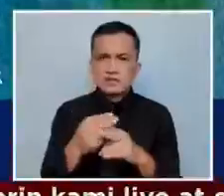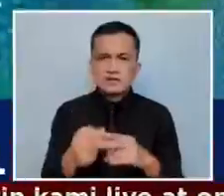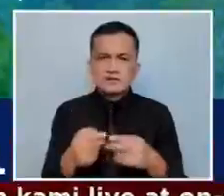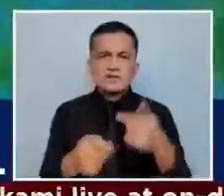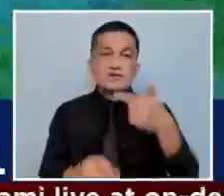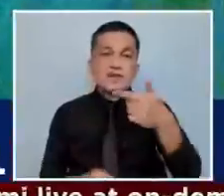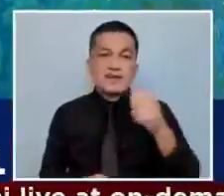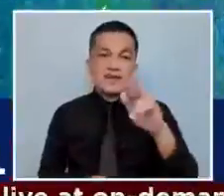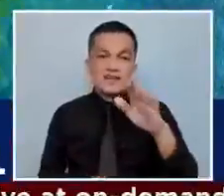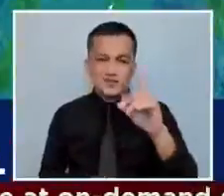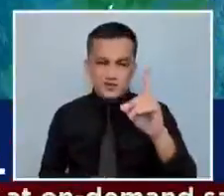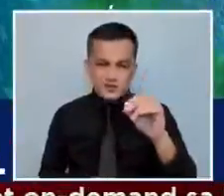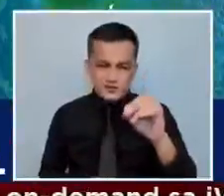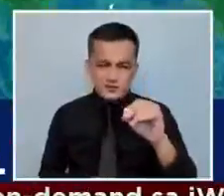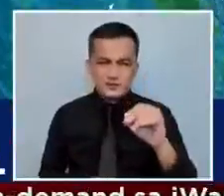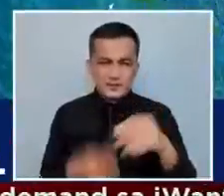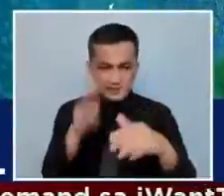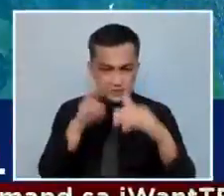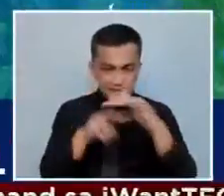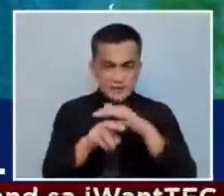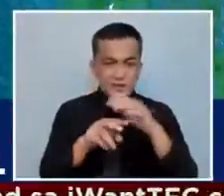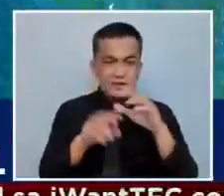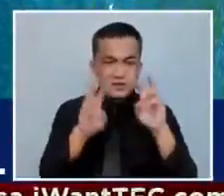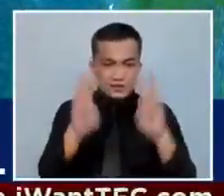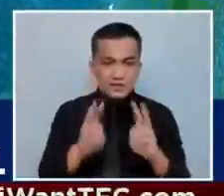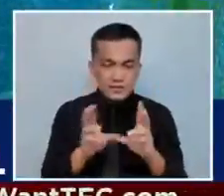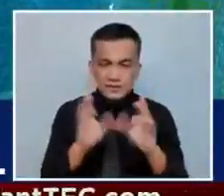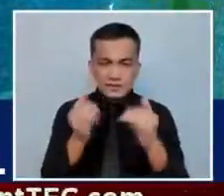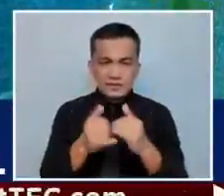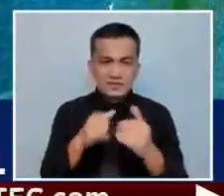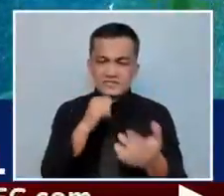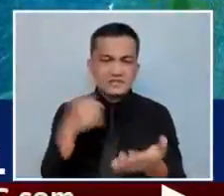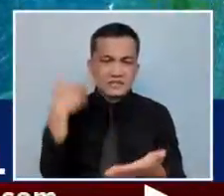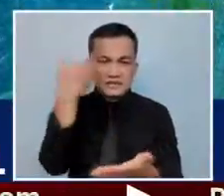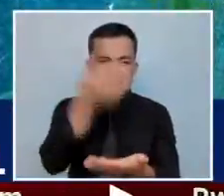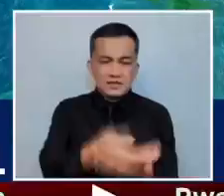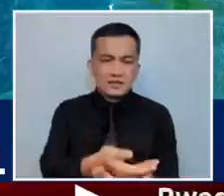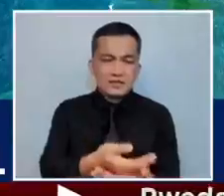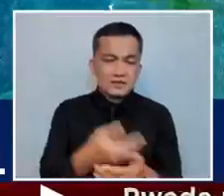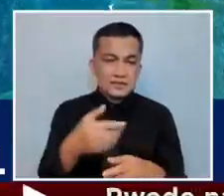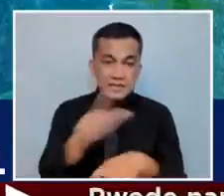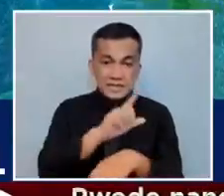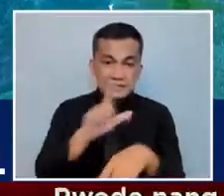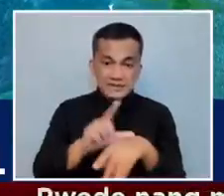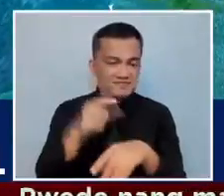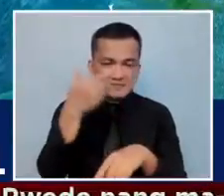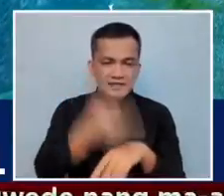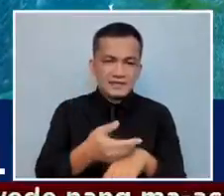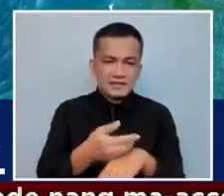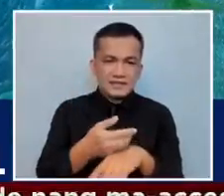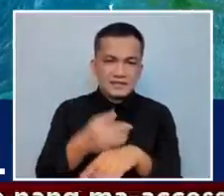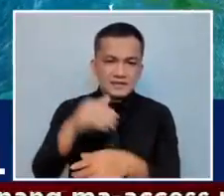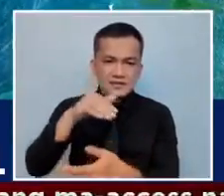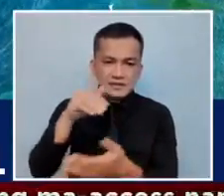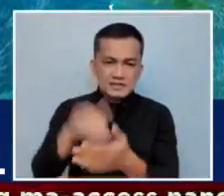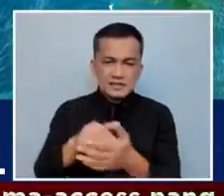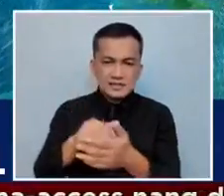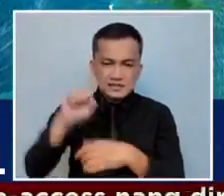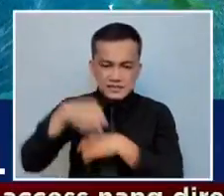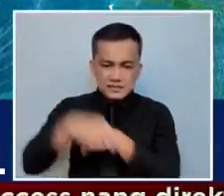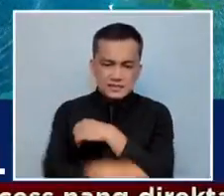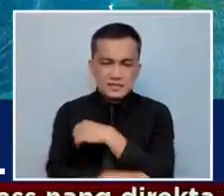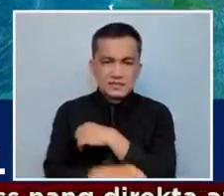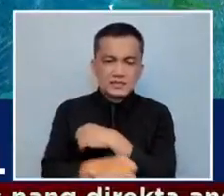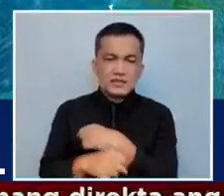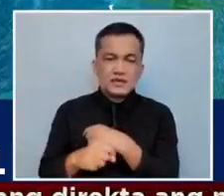Sa forecast track ng The Weather Company, hindi po ito magla-landfall at mananatili lamang sa gitna ng Philippine Sea malapit sa Okinawa,